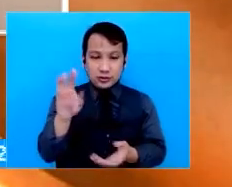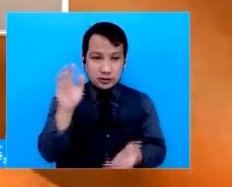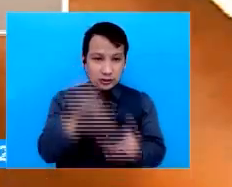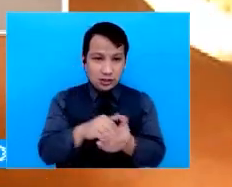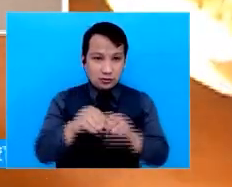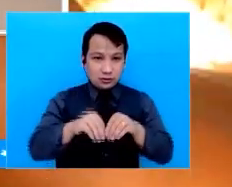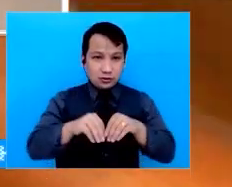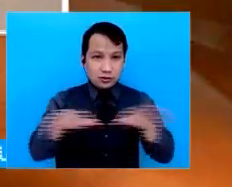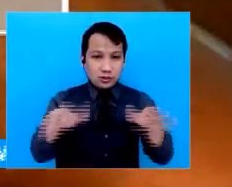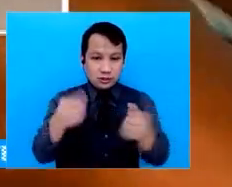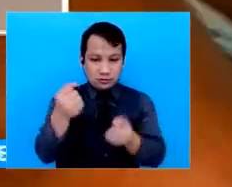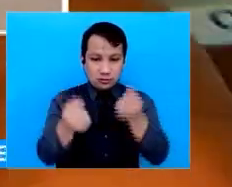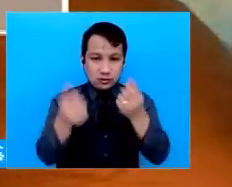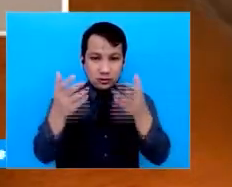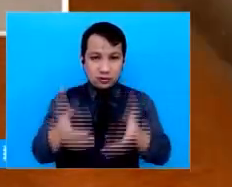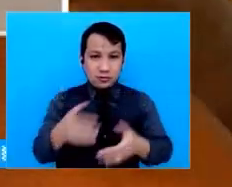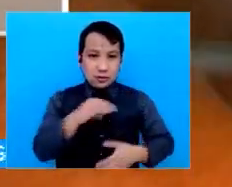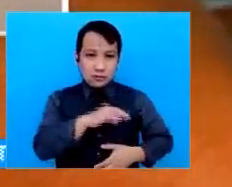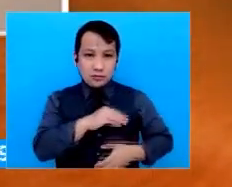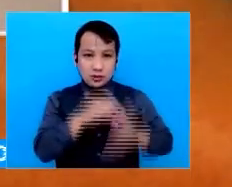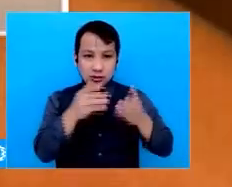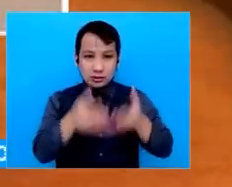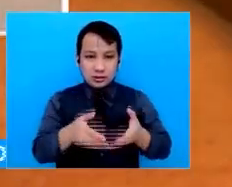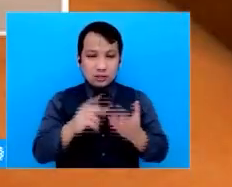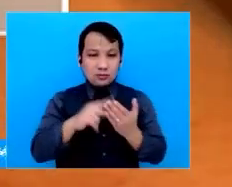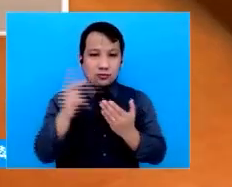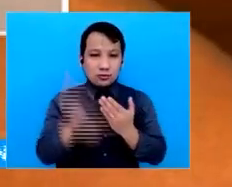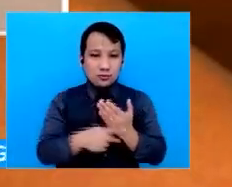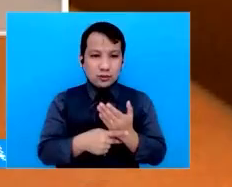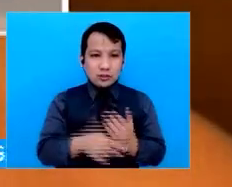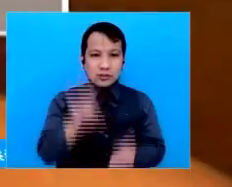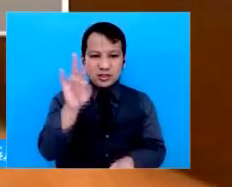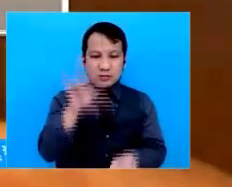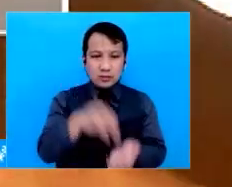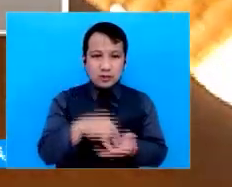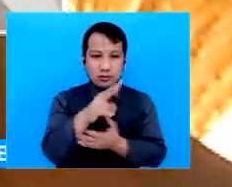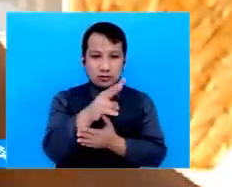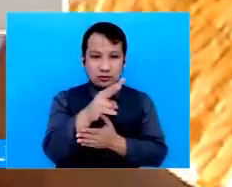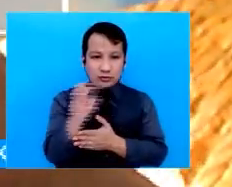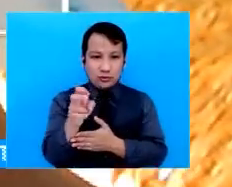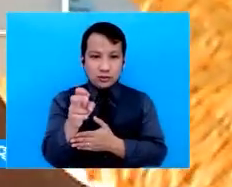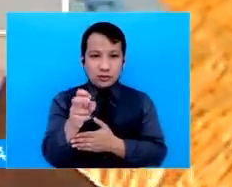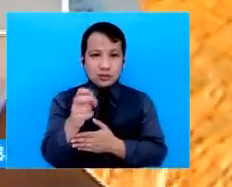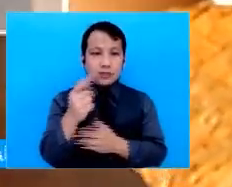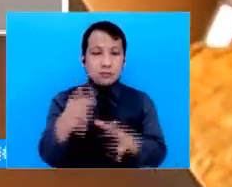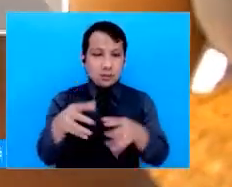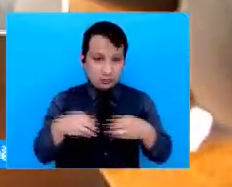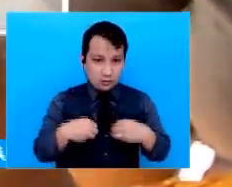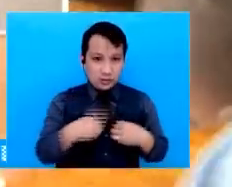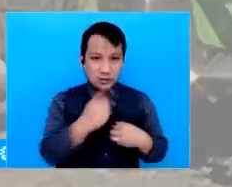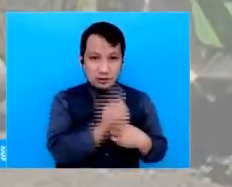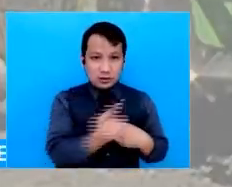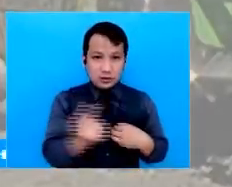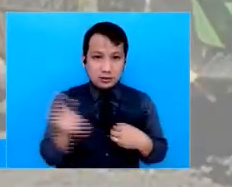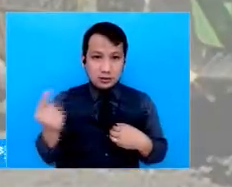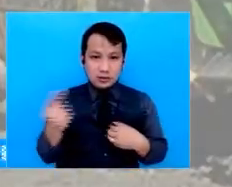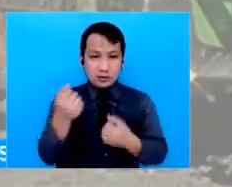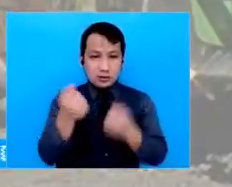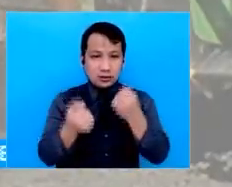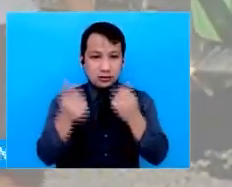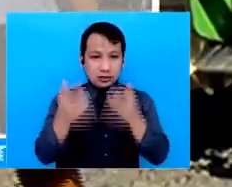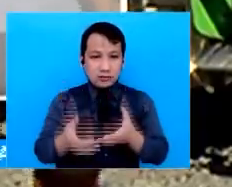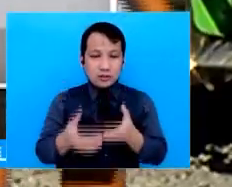jeep na benepisyaryo ng programa. Kaya nasa 7,200 pesos ang matatanggap ng kada isang tsuper. Sa